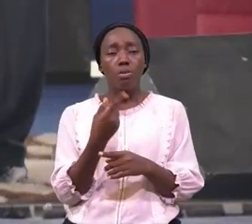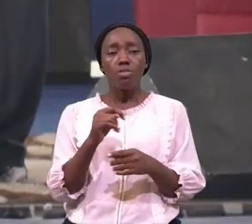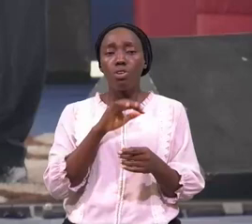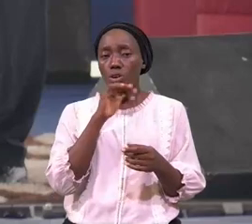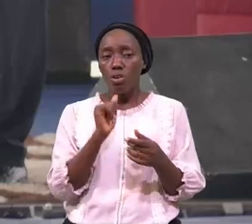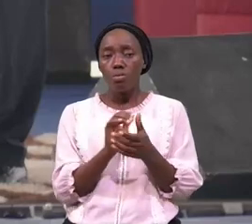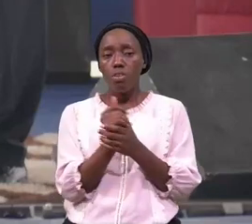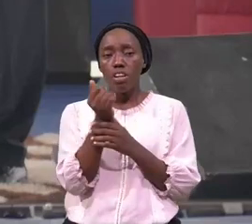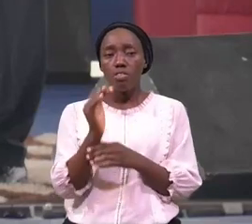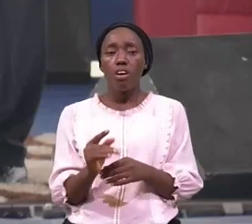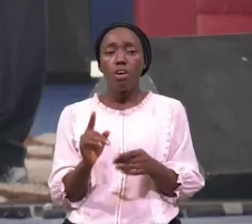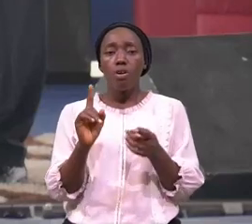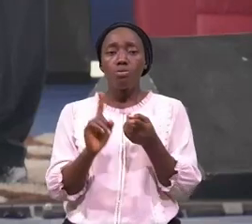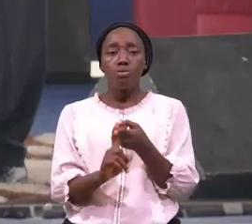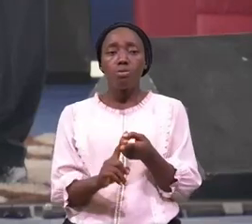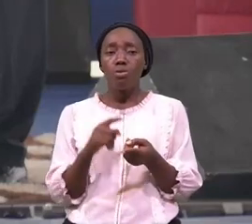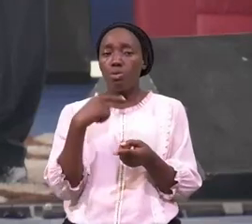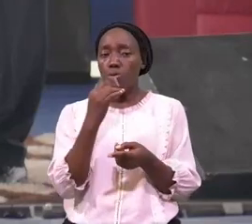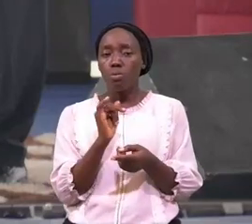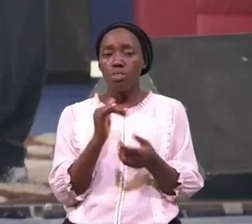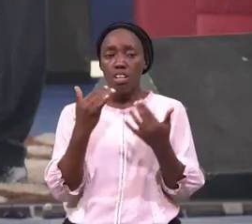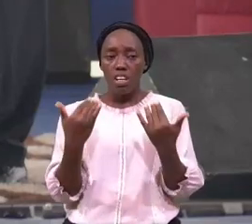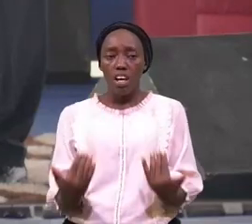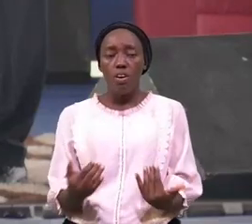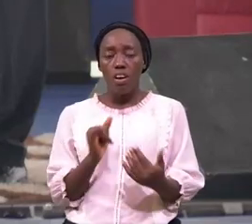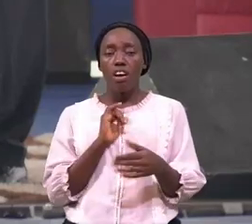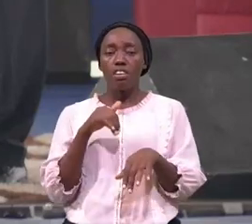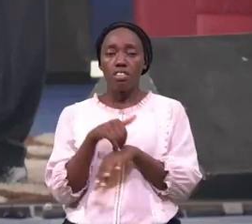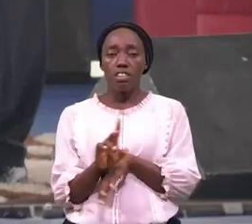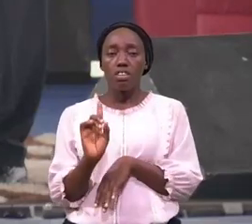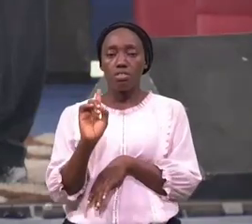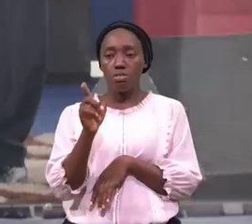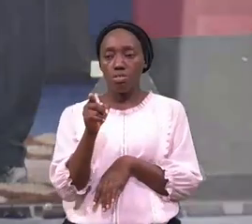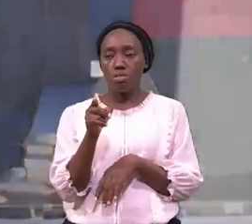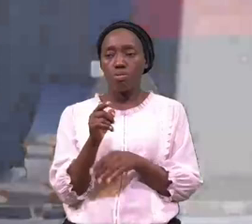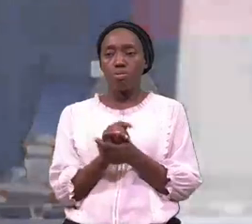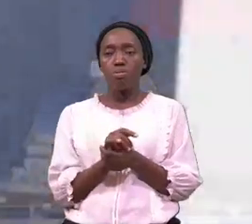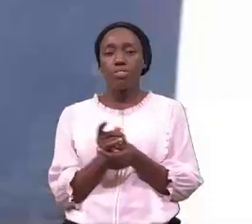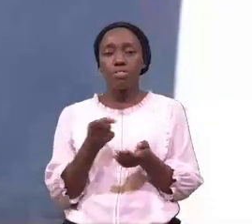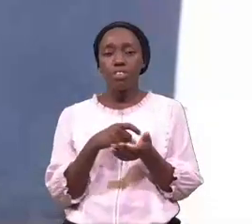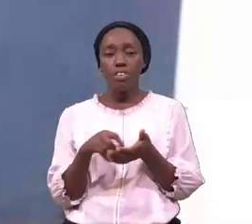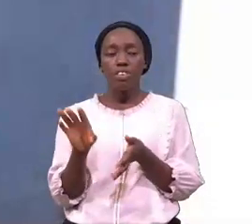Je t'ai choisi du milieu de ce peuple et du milieu des païens vers qui je t'envoie. Verset 18.